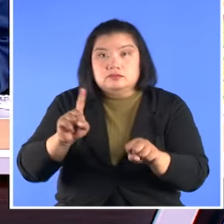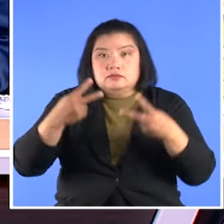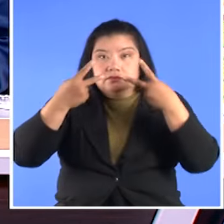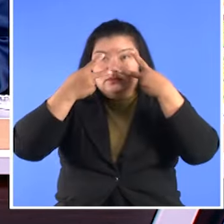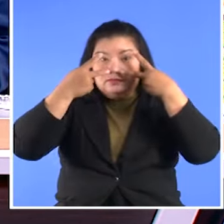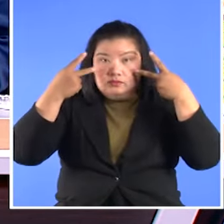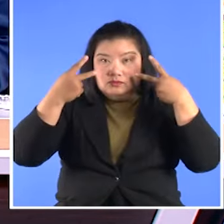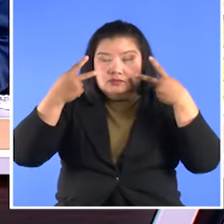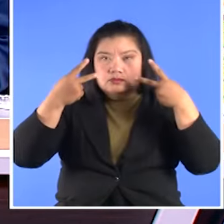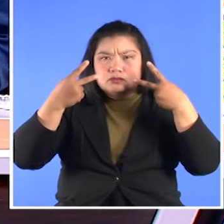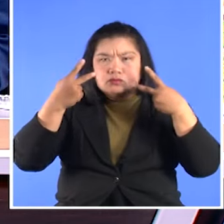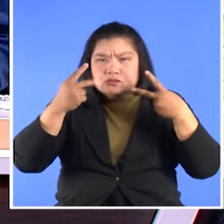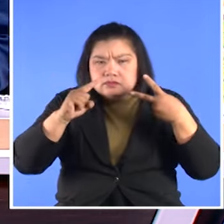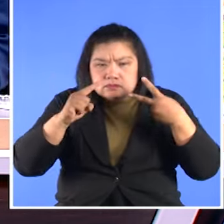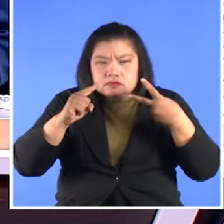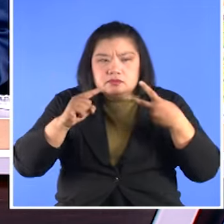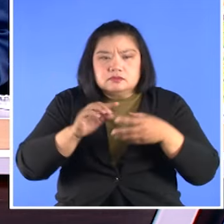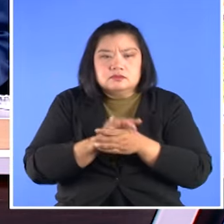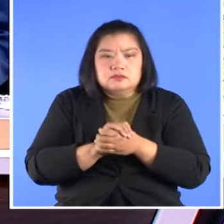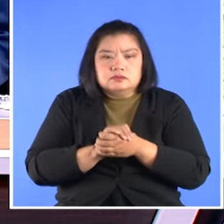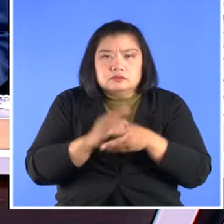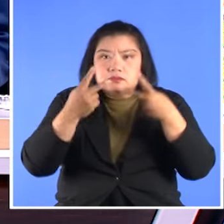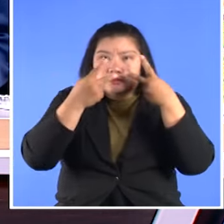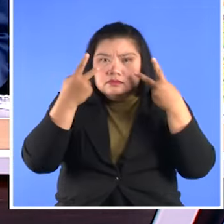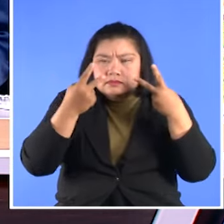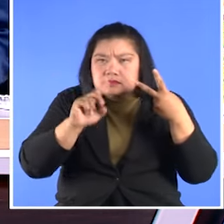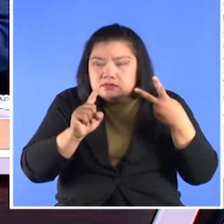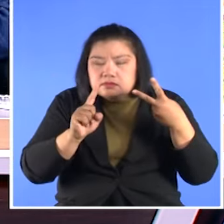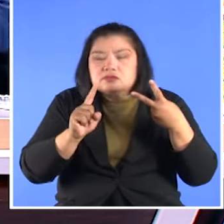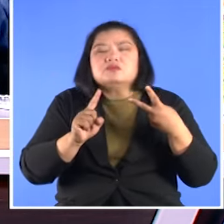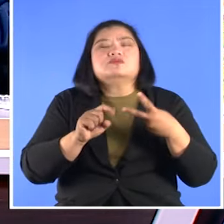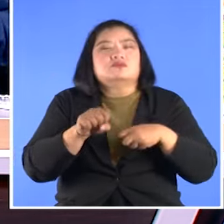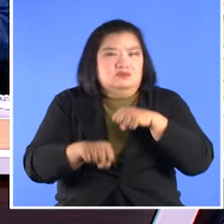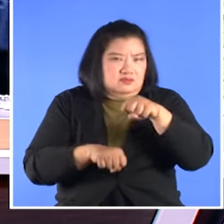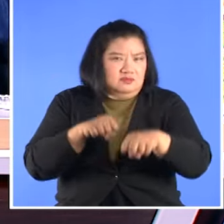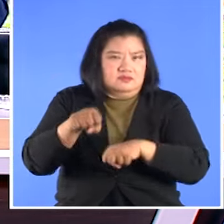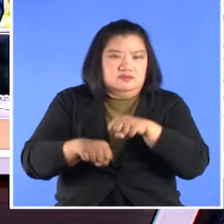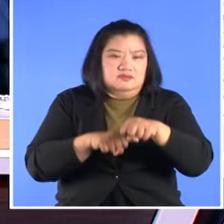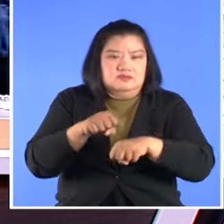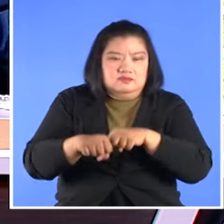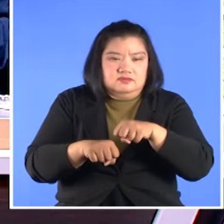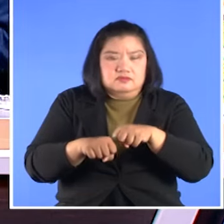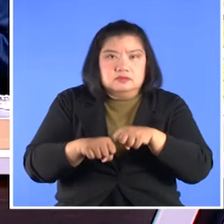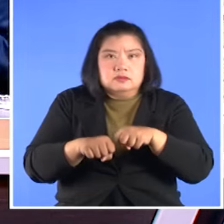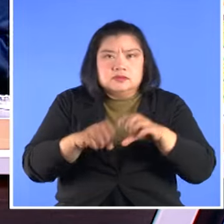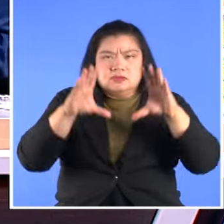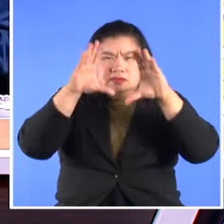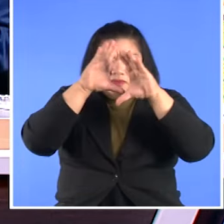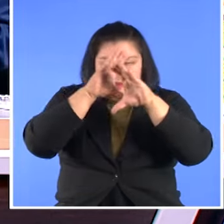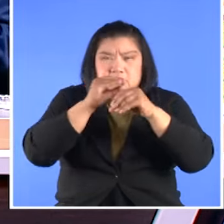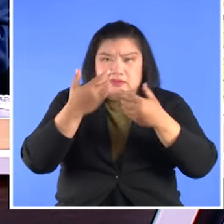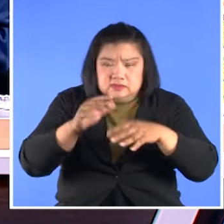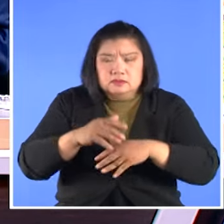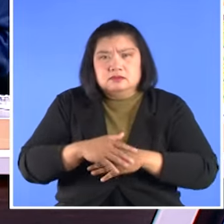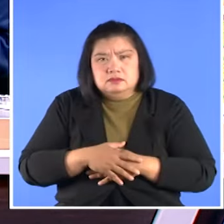ปั่นอืคือปั่นจักรยานเหรอปั่นจักรยานถูกต้องค่ะปั่นจักรยานมาดึกดืนไม่รู้จักหลับจักนอน